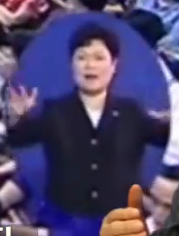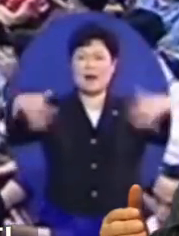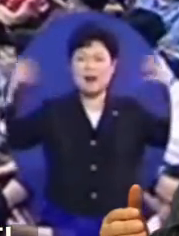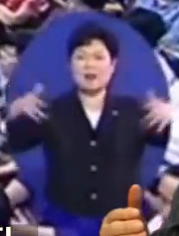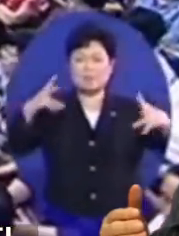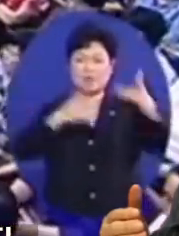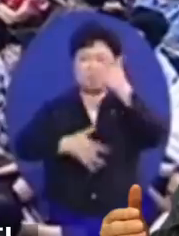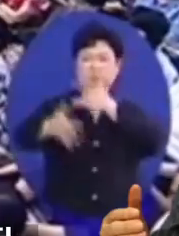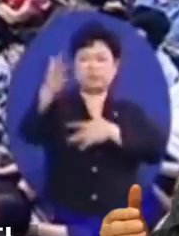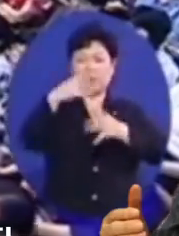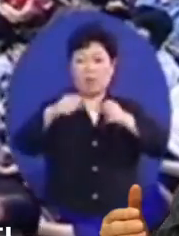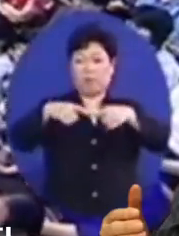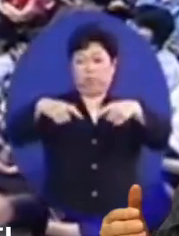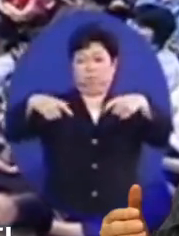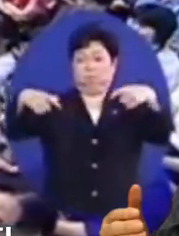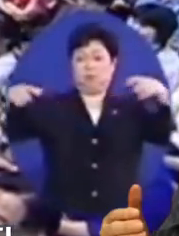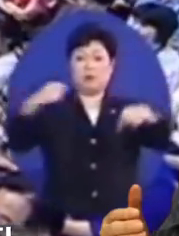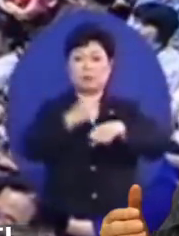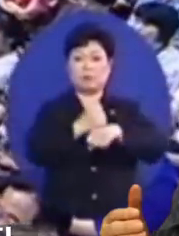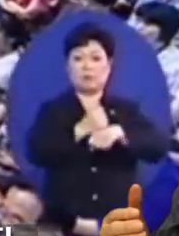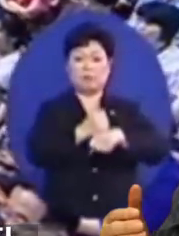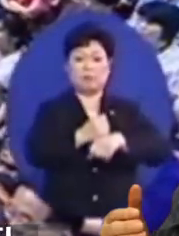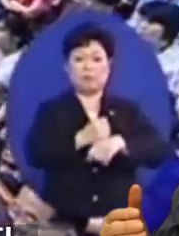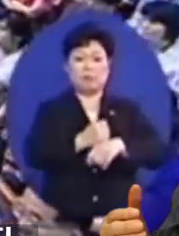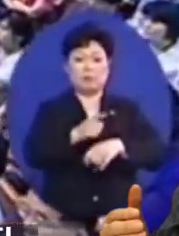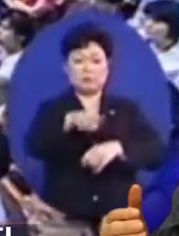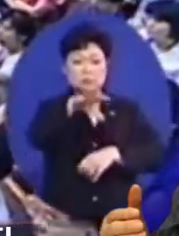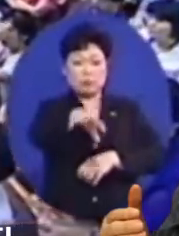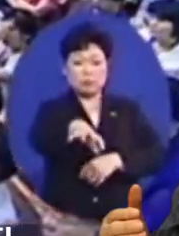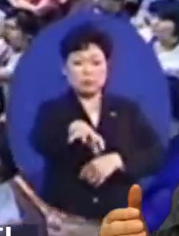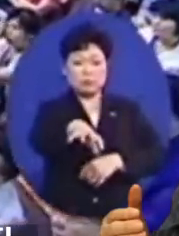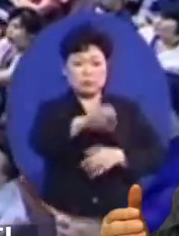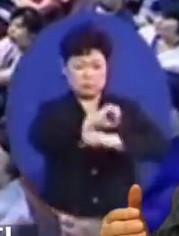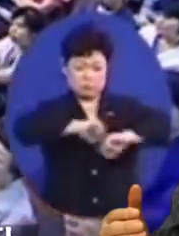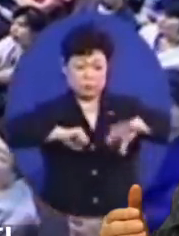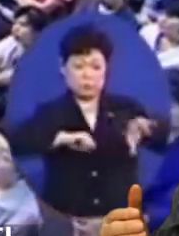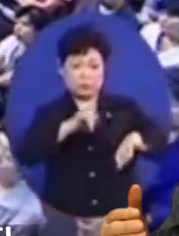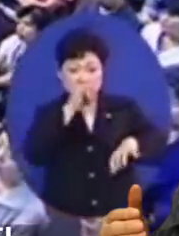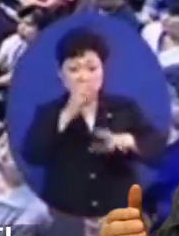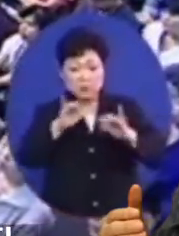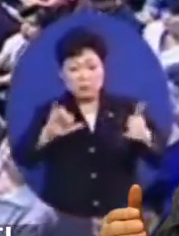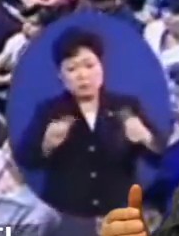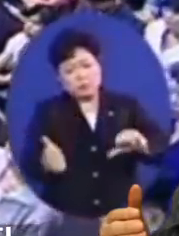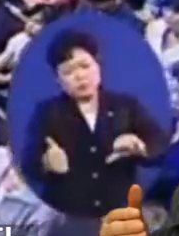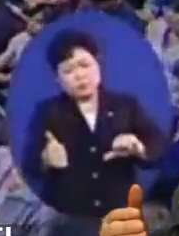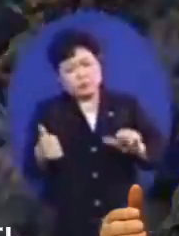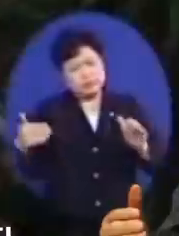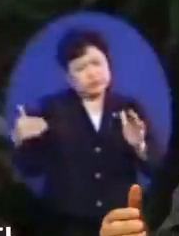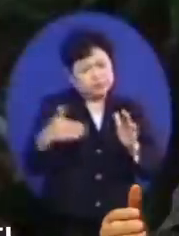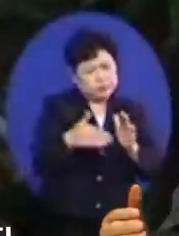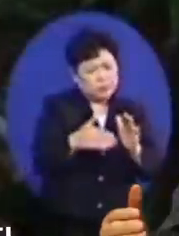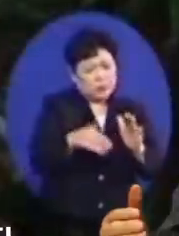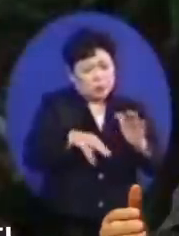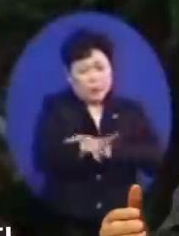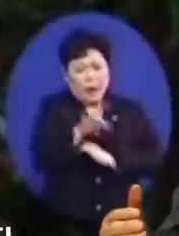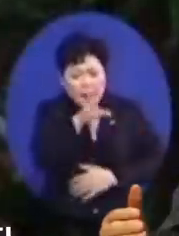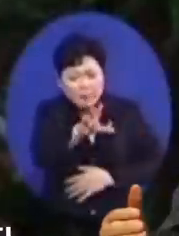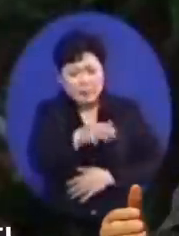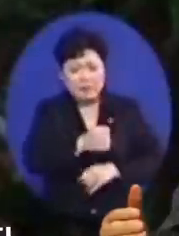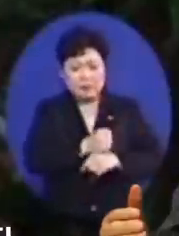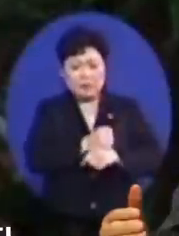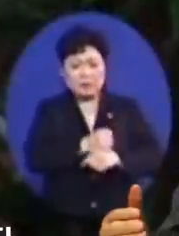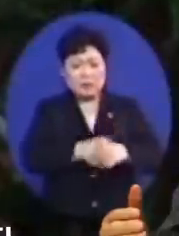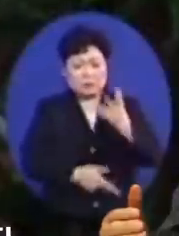붙어오는데 그 병원에 있던 사람이 죽게 됐습니다. 도망칠 수가 없어요. 그 불길에